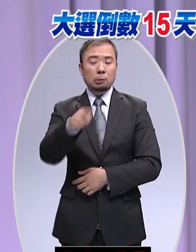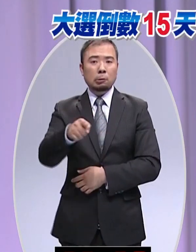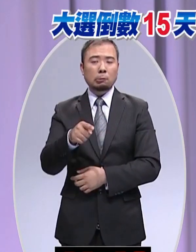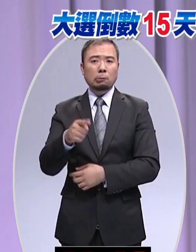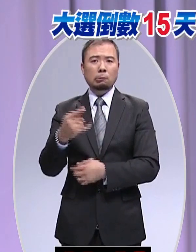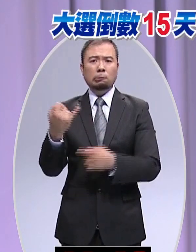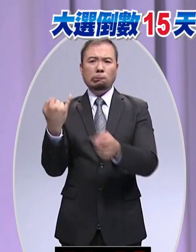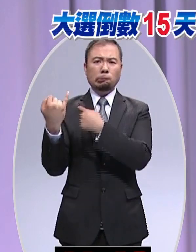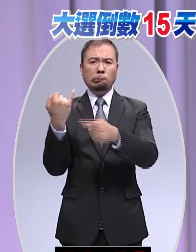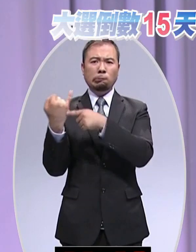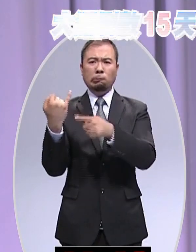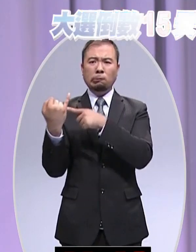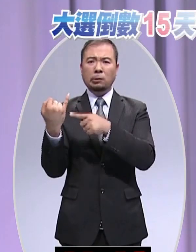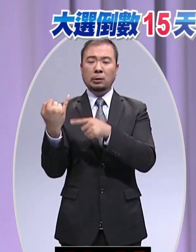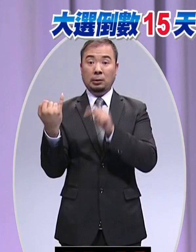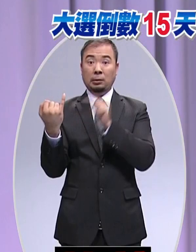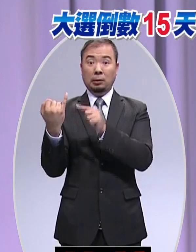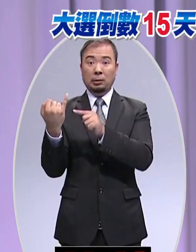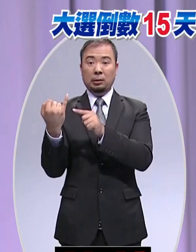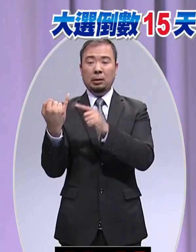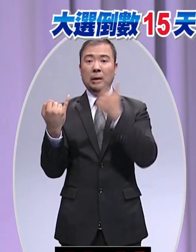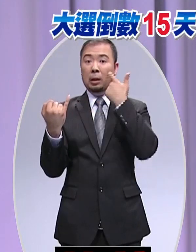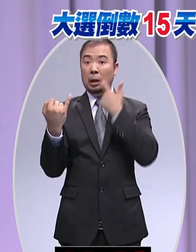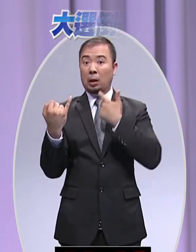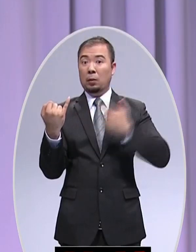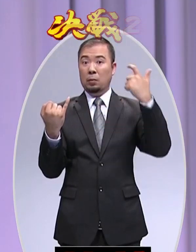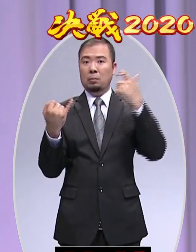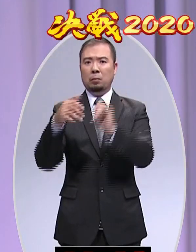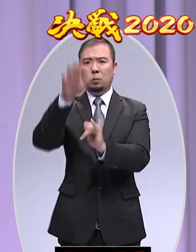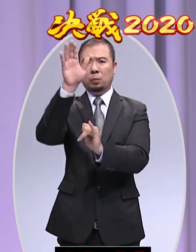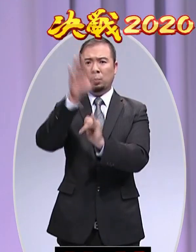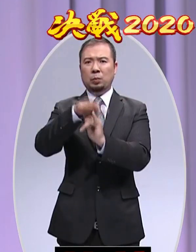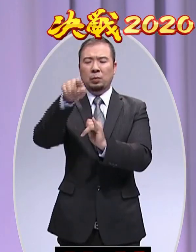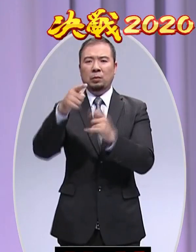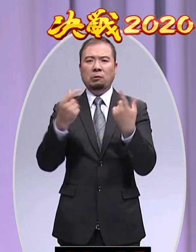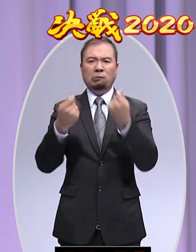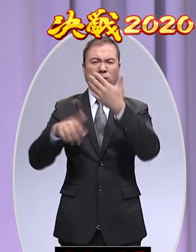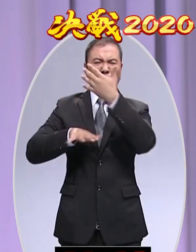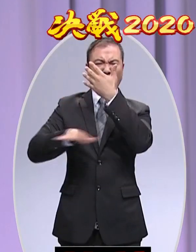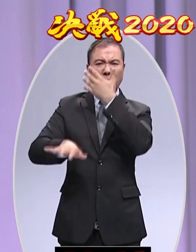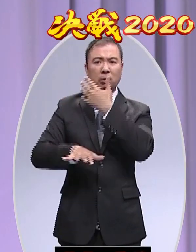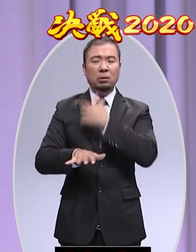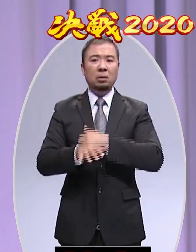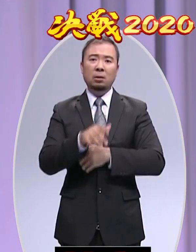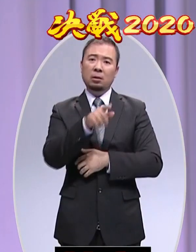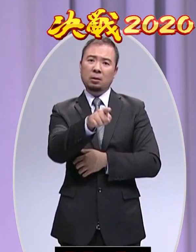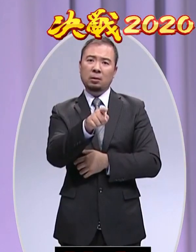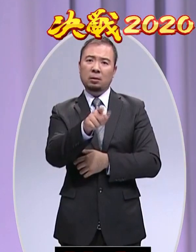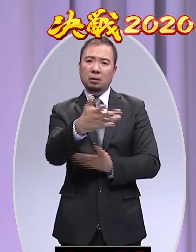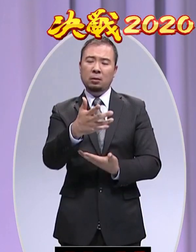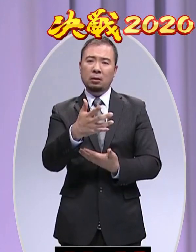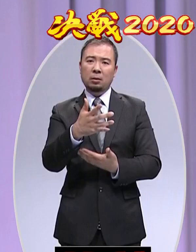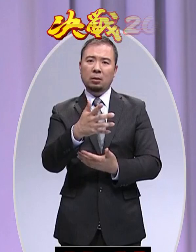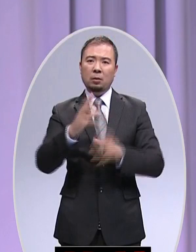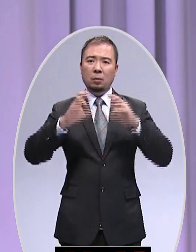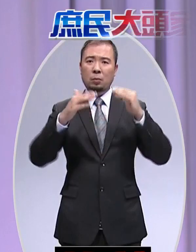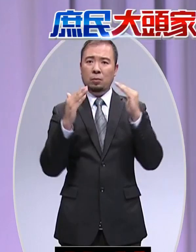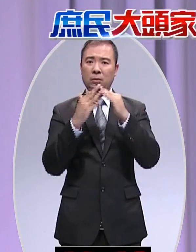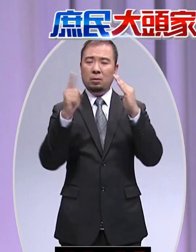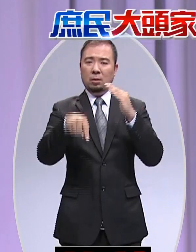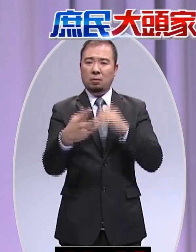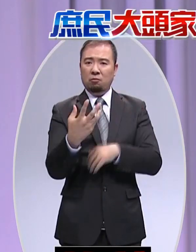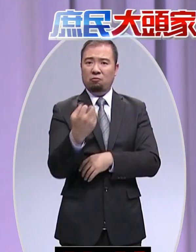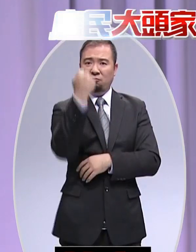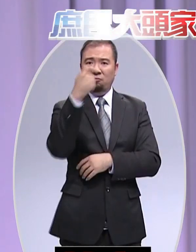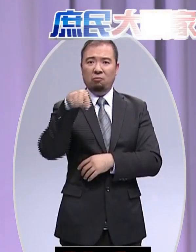他阿公的墓，连他阿公的墓都被你们抨击。你用国家机器对付一个女人，这样子打法，李嘉芬